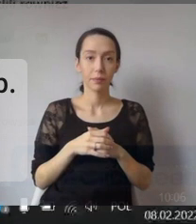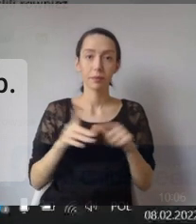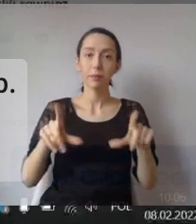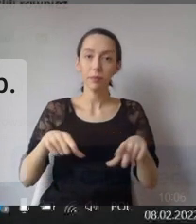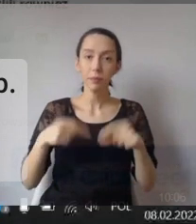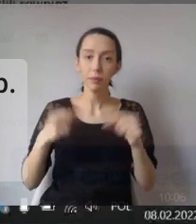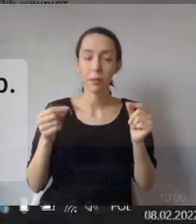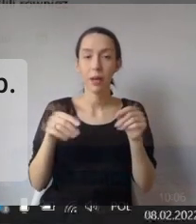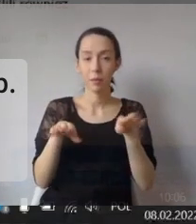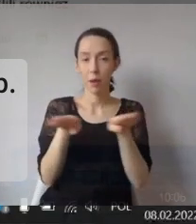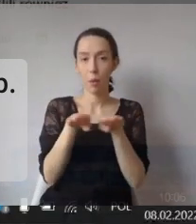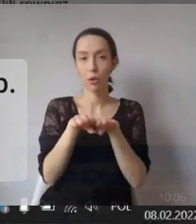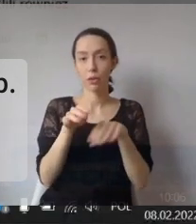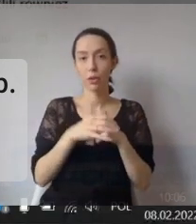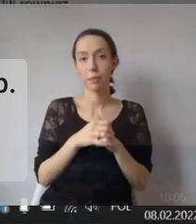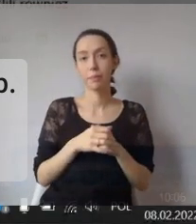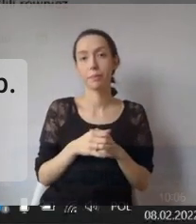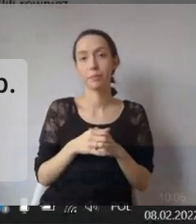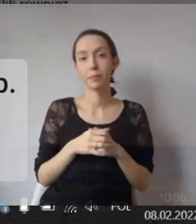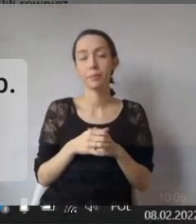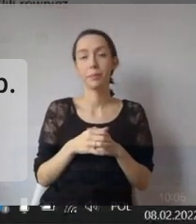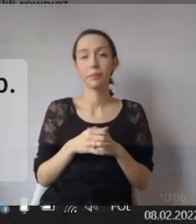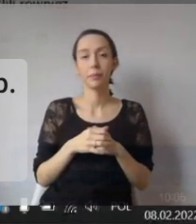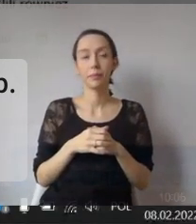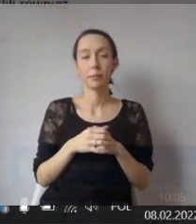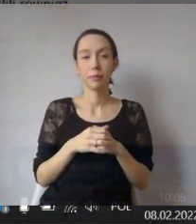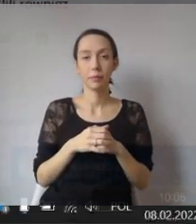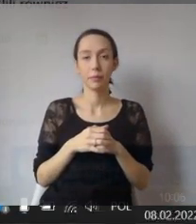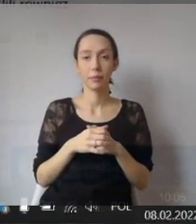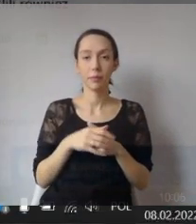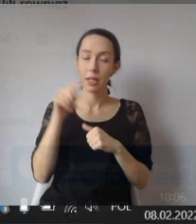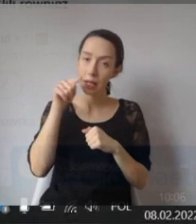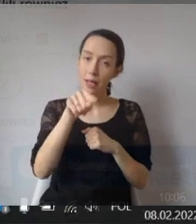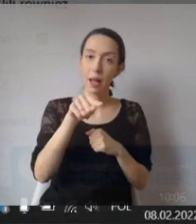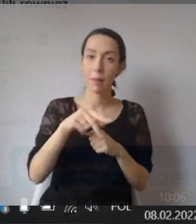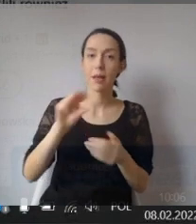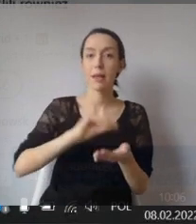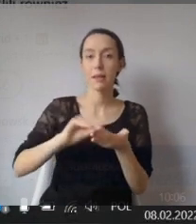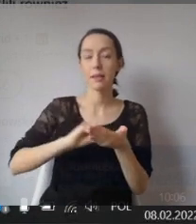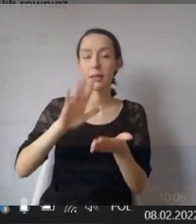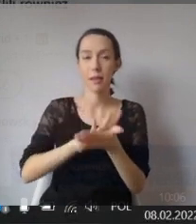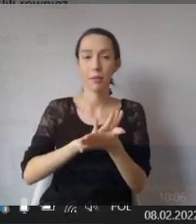Wybieramy biegłość, na przykład na poziomie średnio zaawansowanym i klikamy Zapisz.